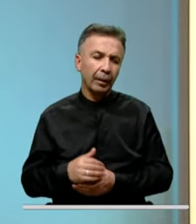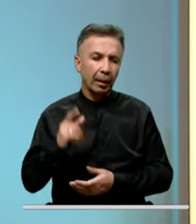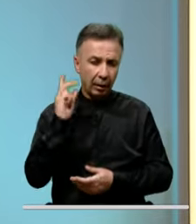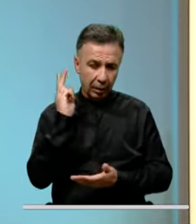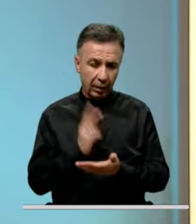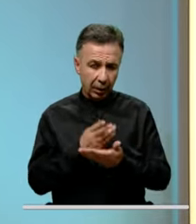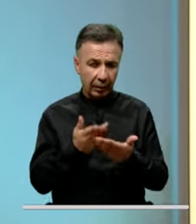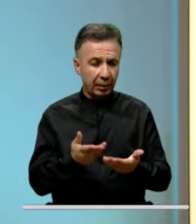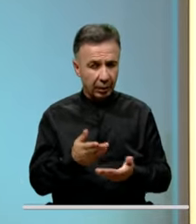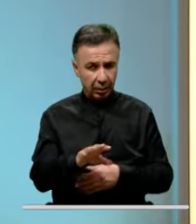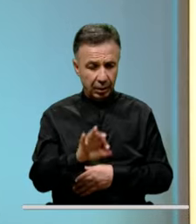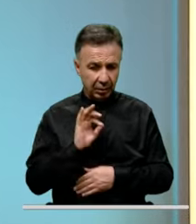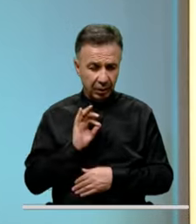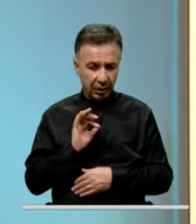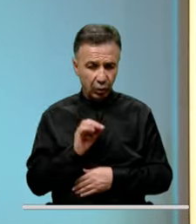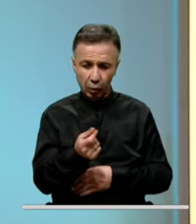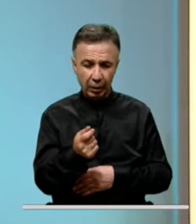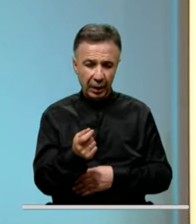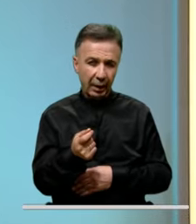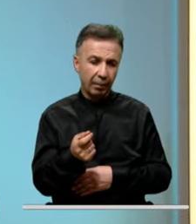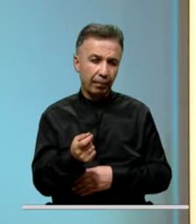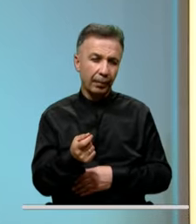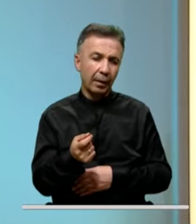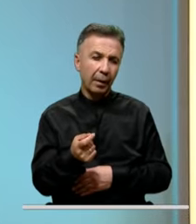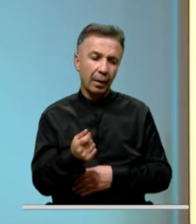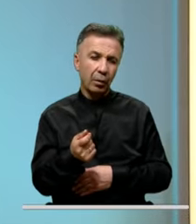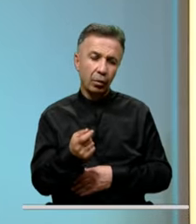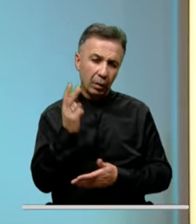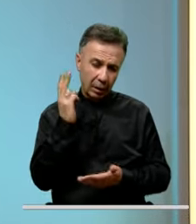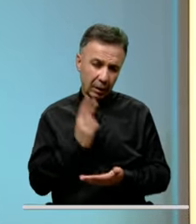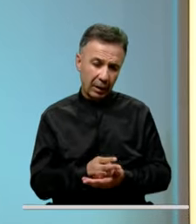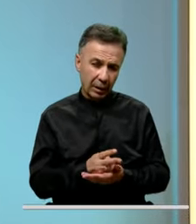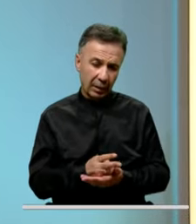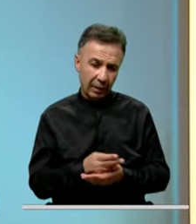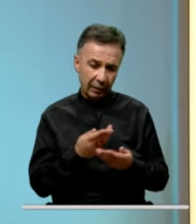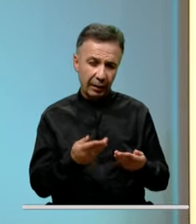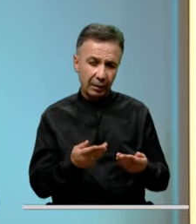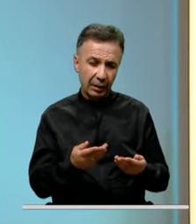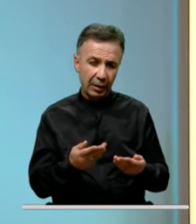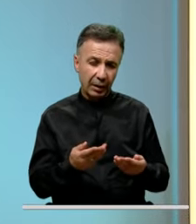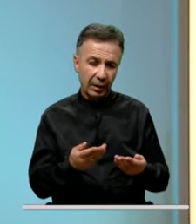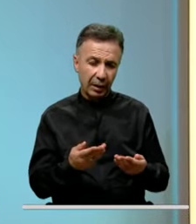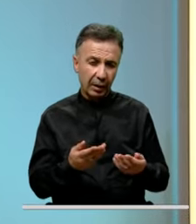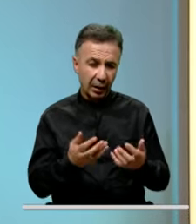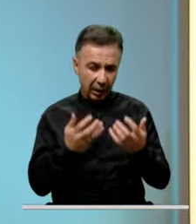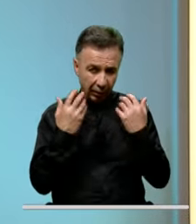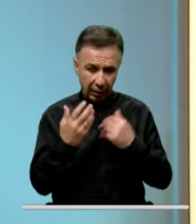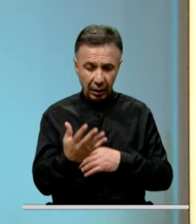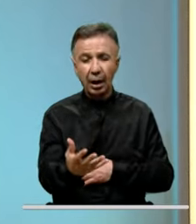belirlemişler. Bu hayvanı şu fiyata, şu kadar bedel karşılığında biz kurbanlık olarak alıyoruz.